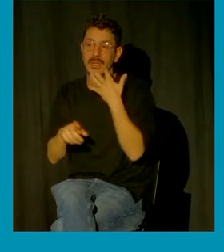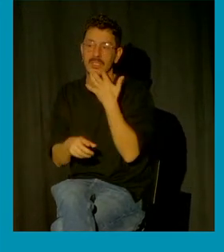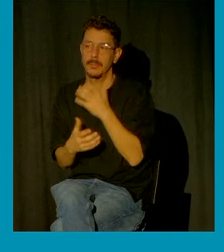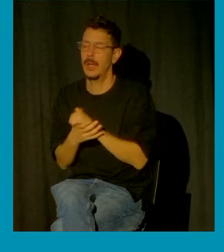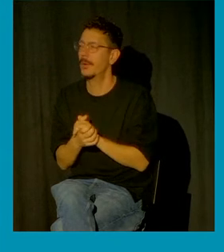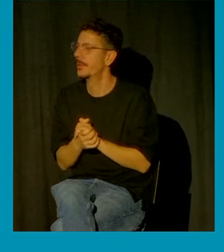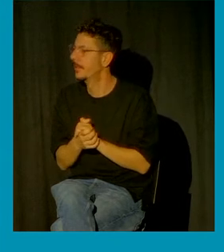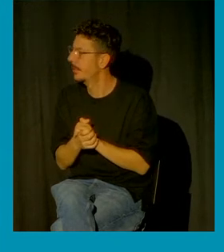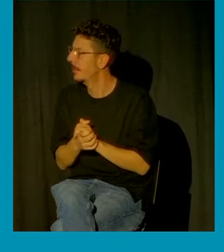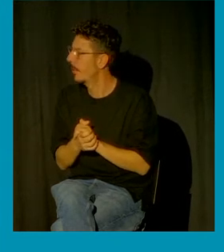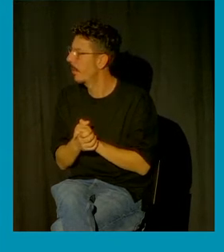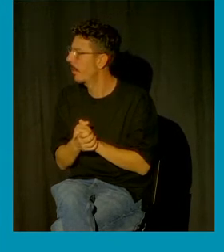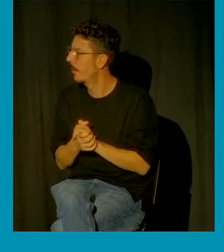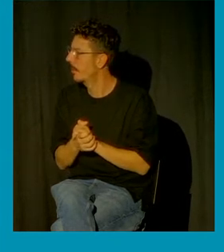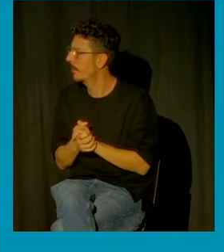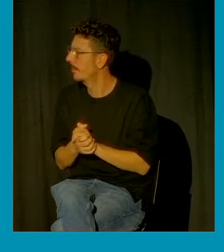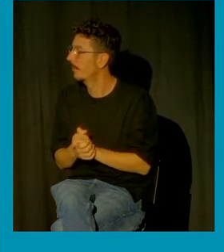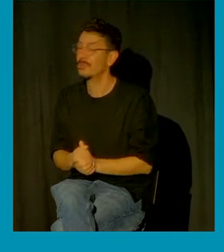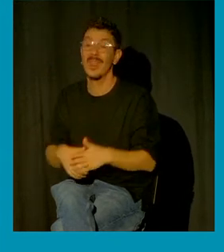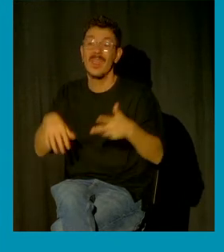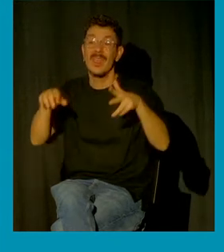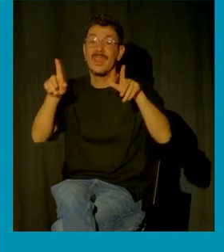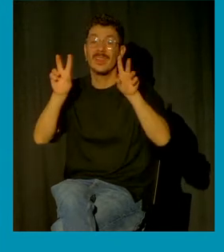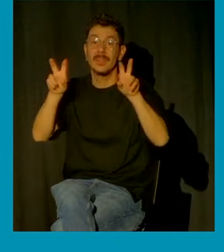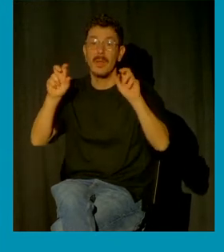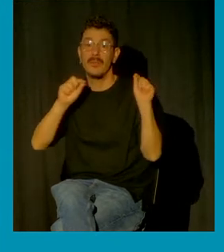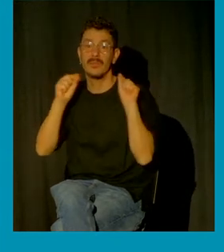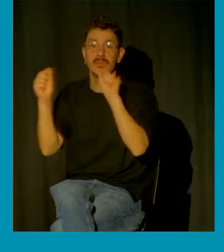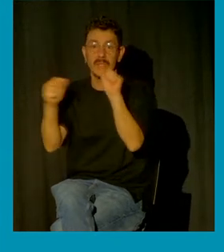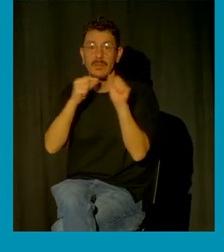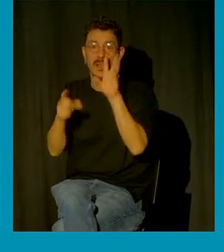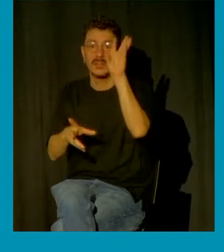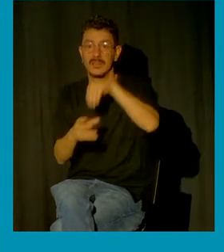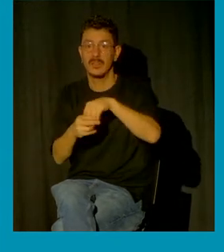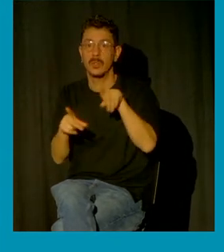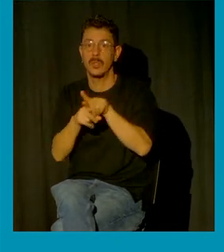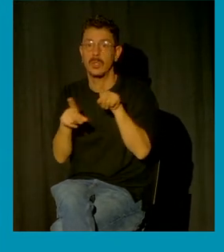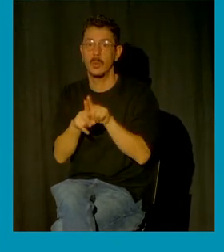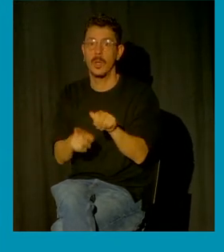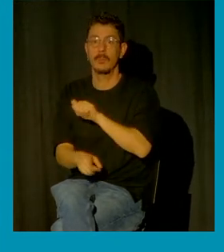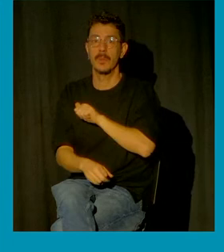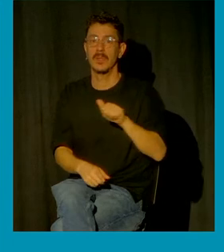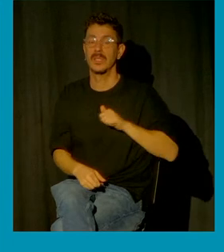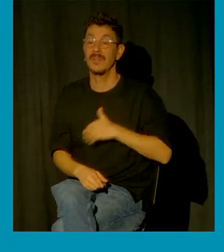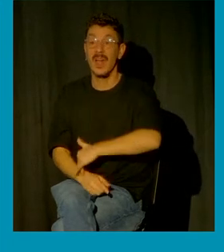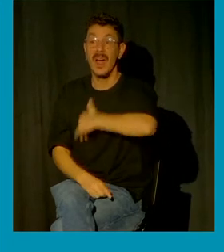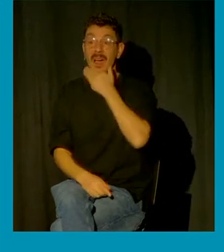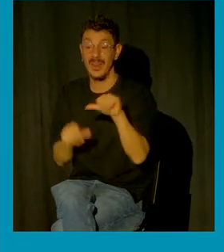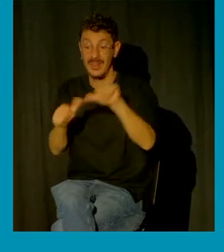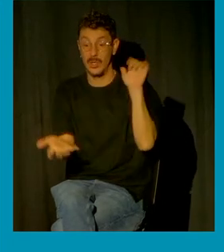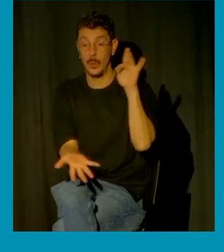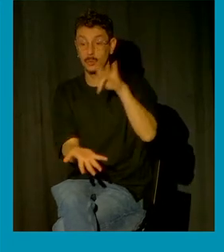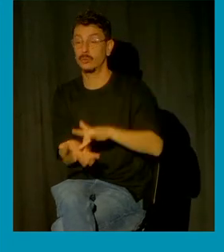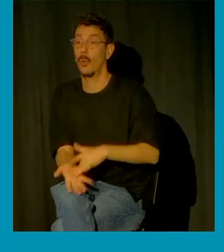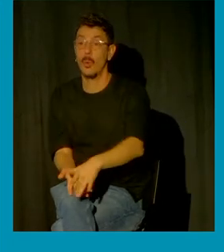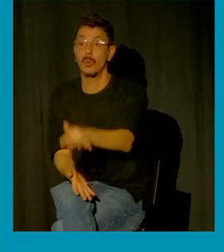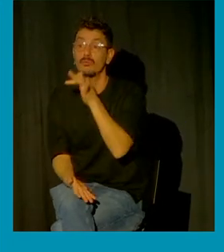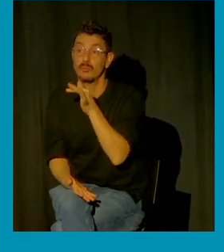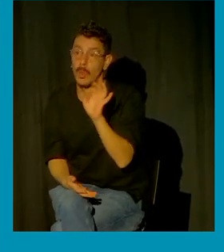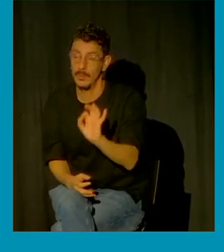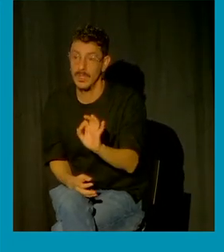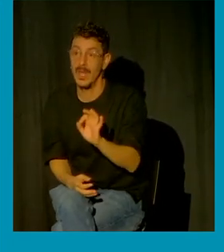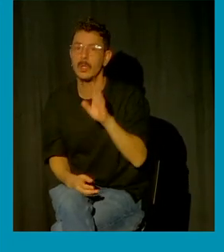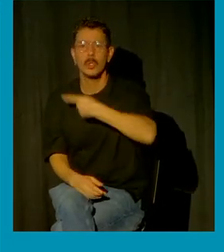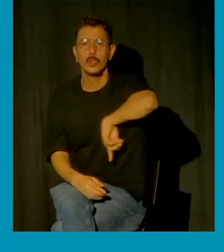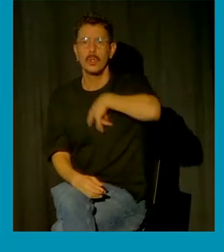el debat sobre la privacitat també és quelcom que no s'ha tingut hem hagut d'esperar el 2021 perquè